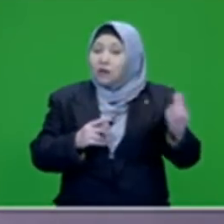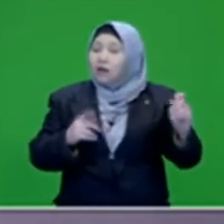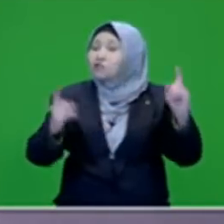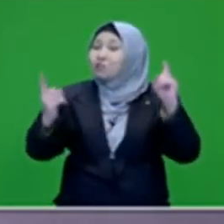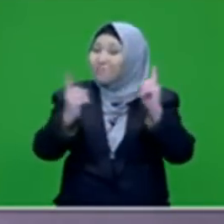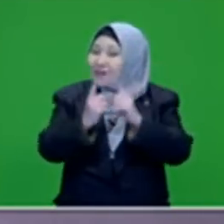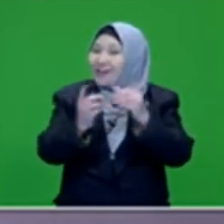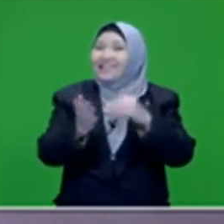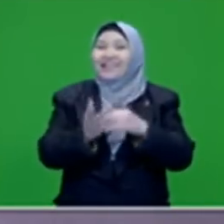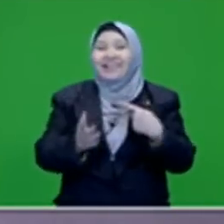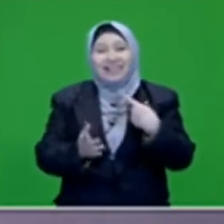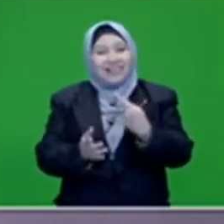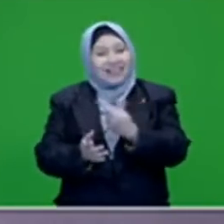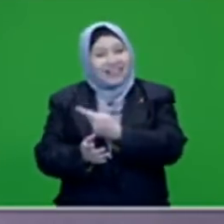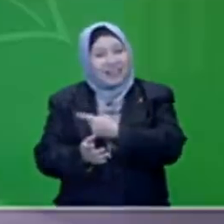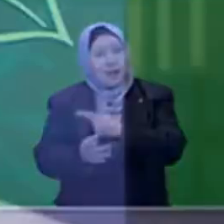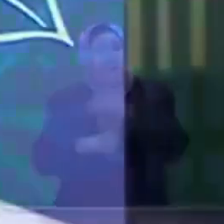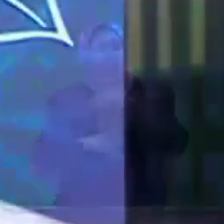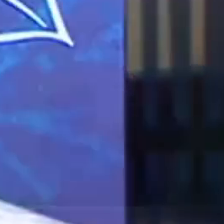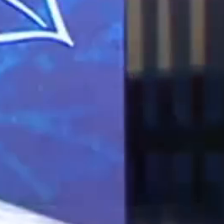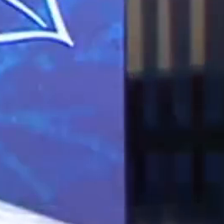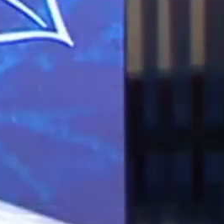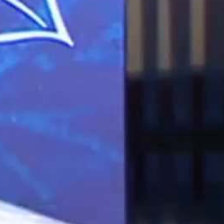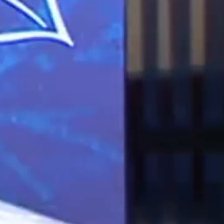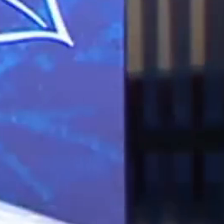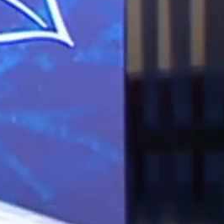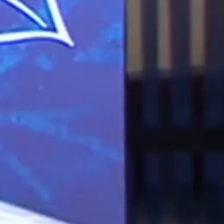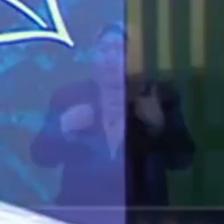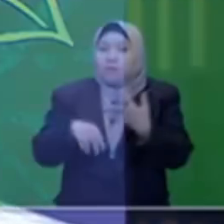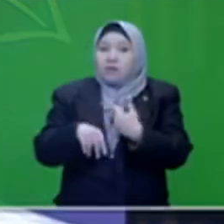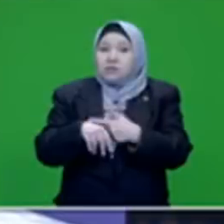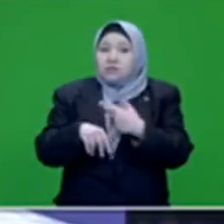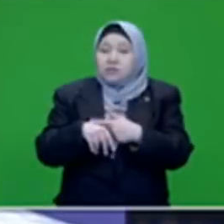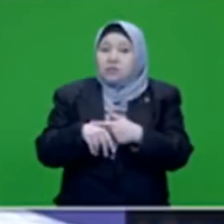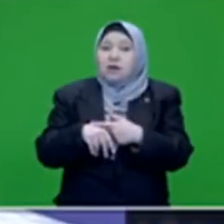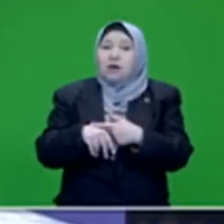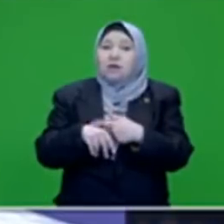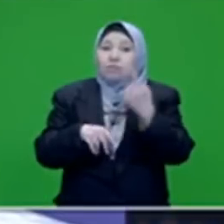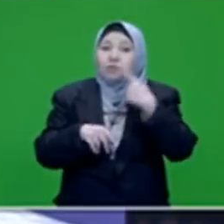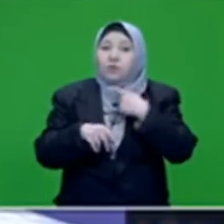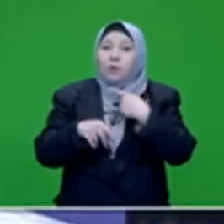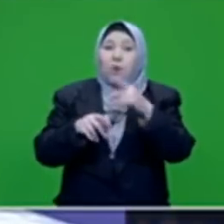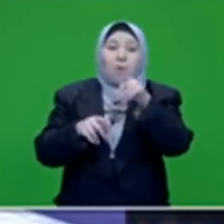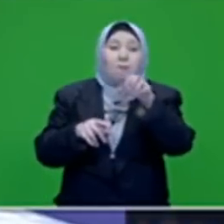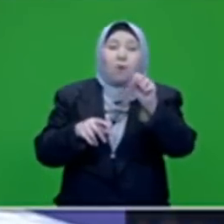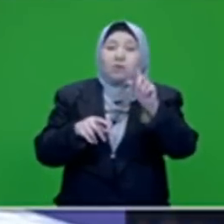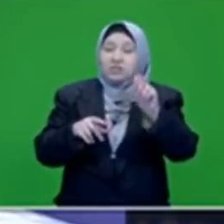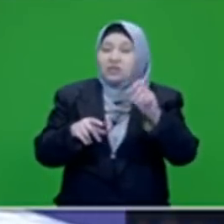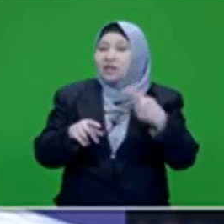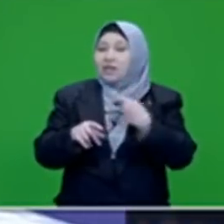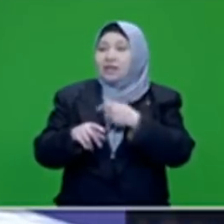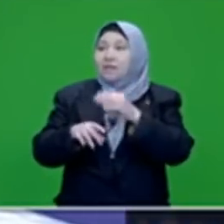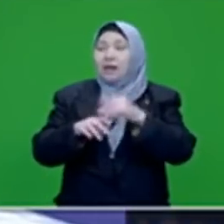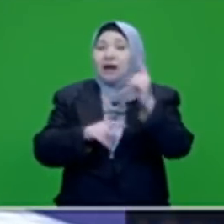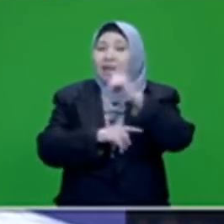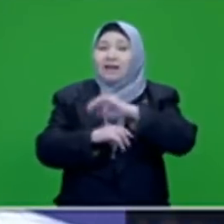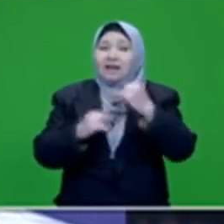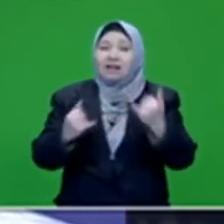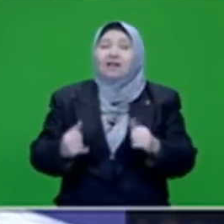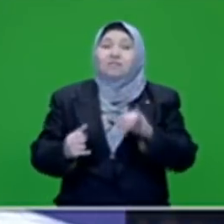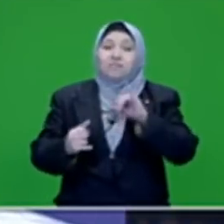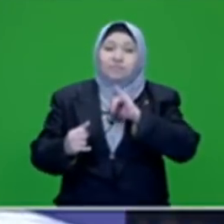kita Ustaz. Malam tadi saya sempat kongsikan poster Quran Time kita pada hari ini. Saya tunjuklah, saya cakap hari